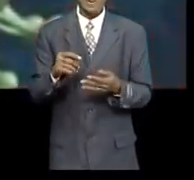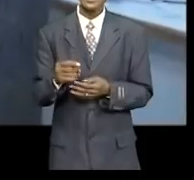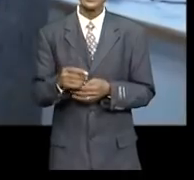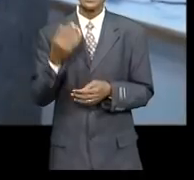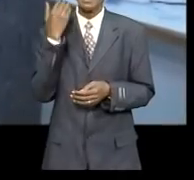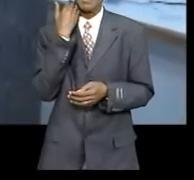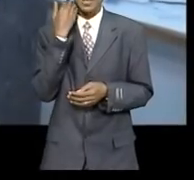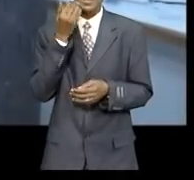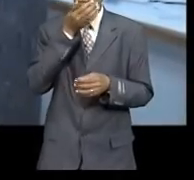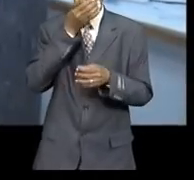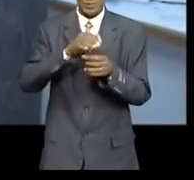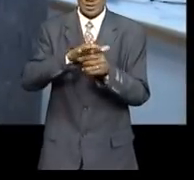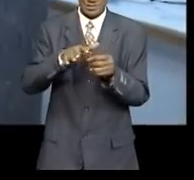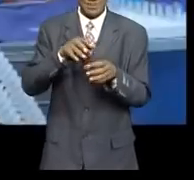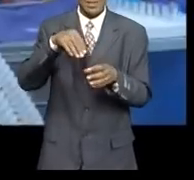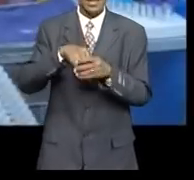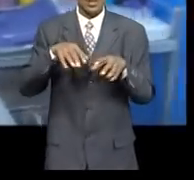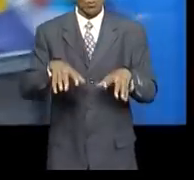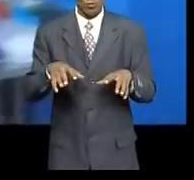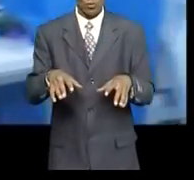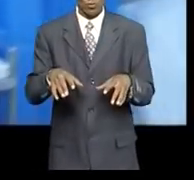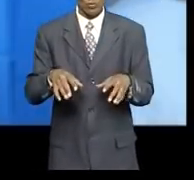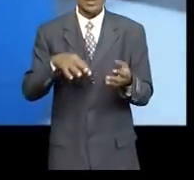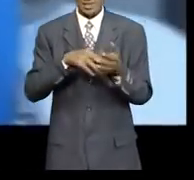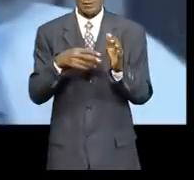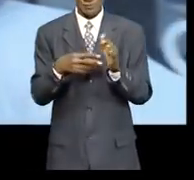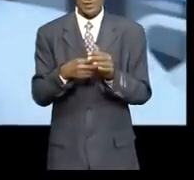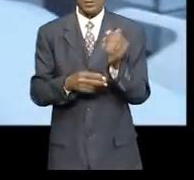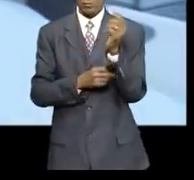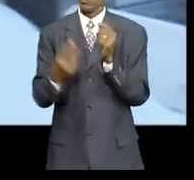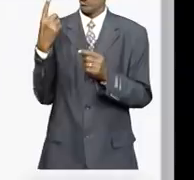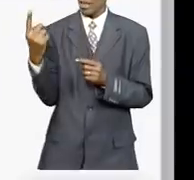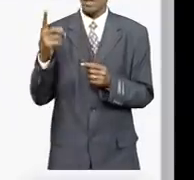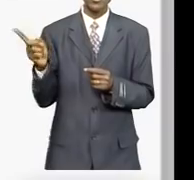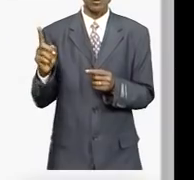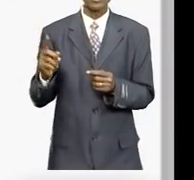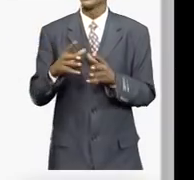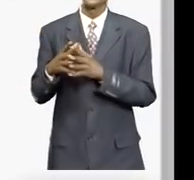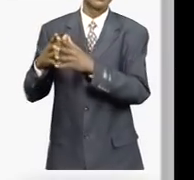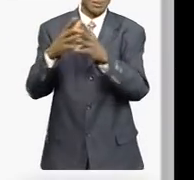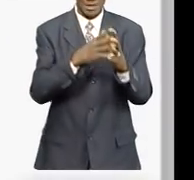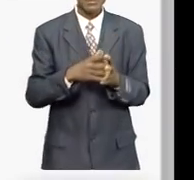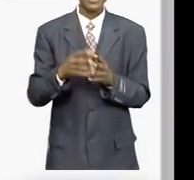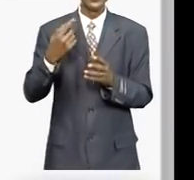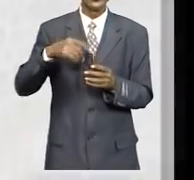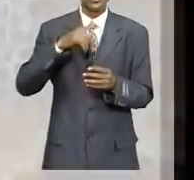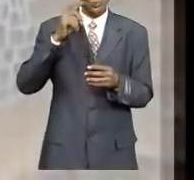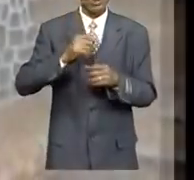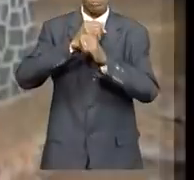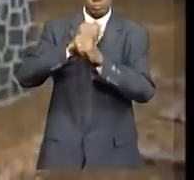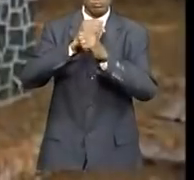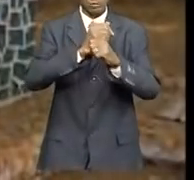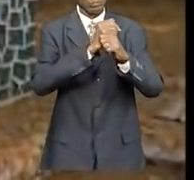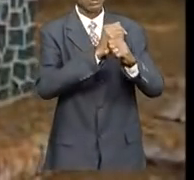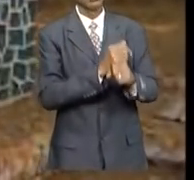Congo n'est pas un combat individuel, c'est plutôt des combats de toute une société. Implantés en milieu rural et travaillant dans